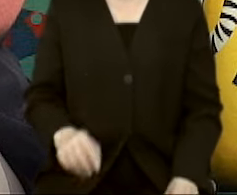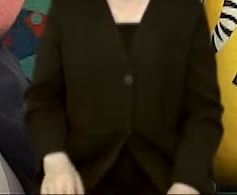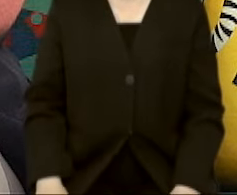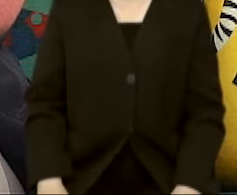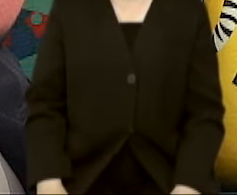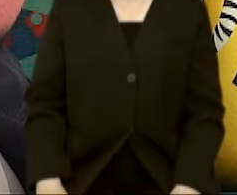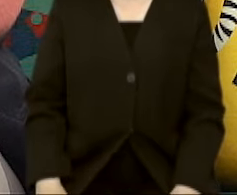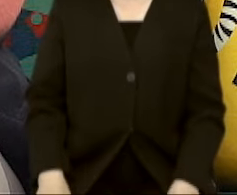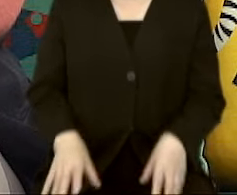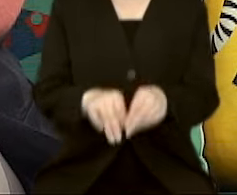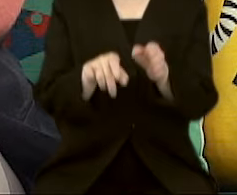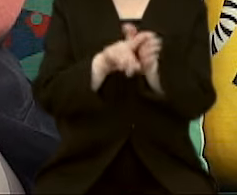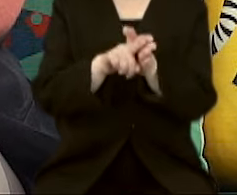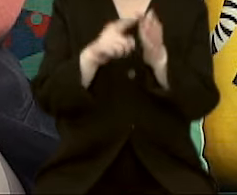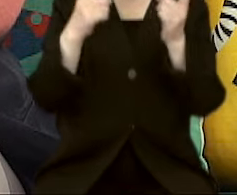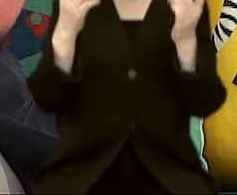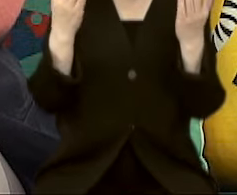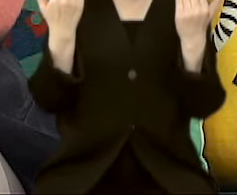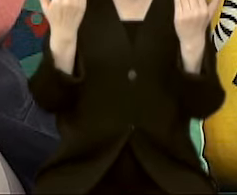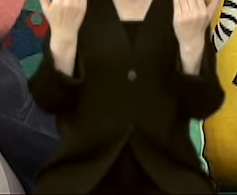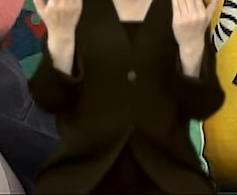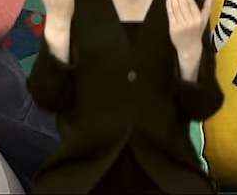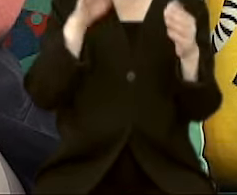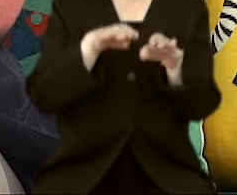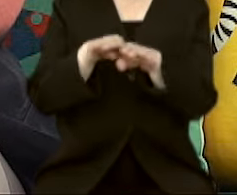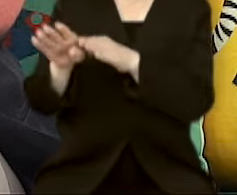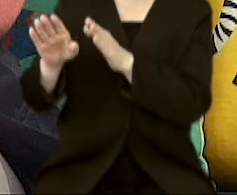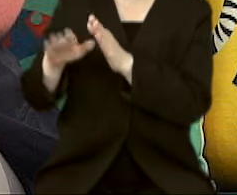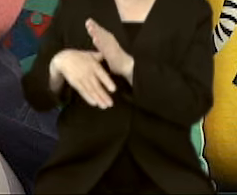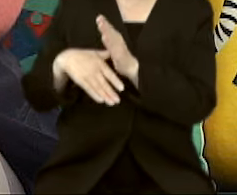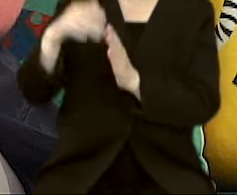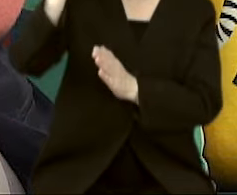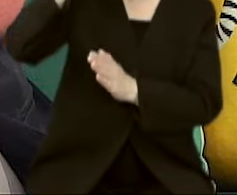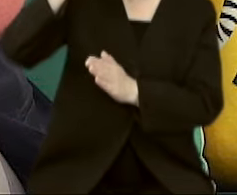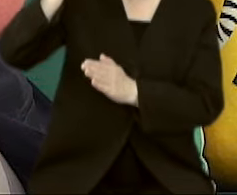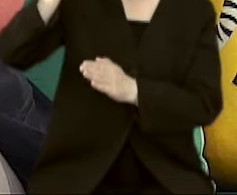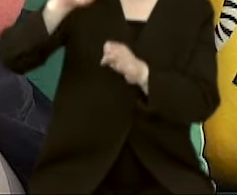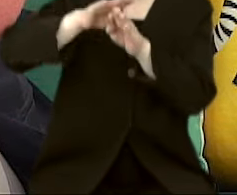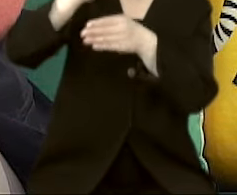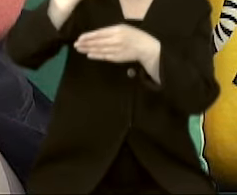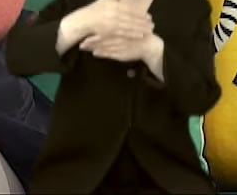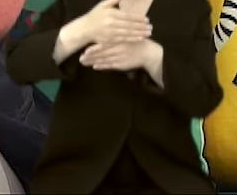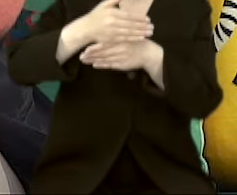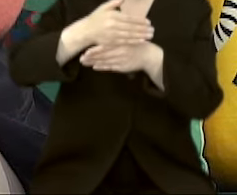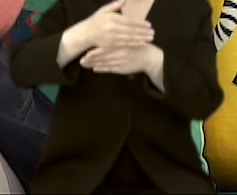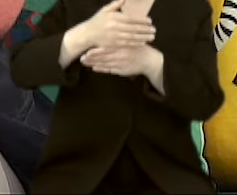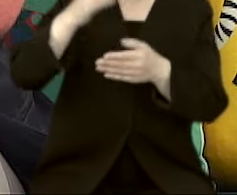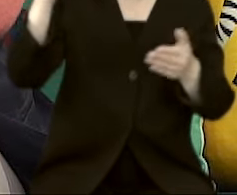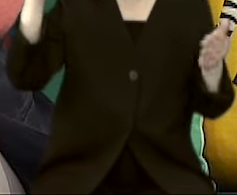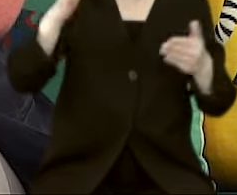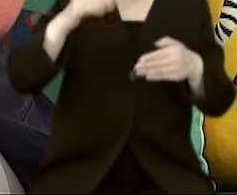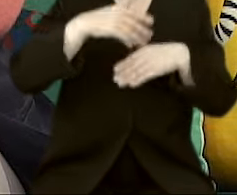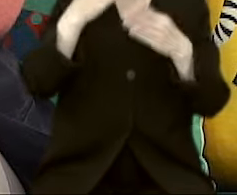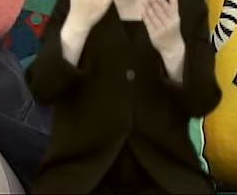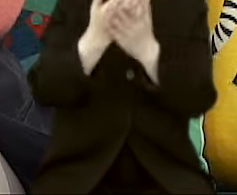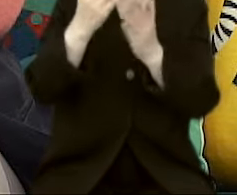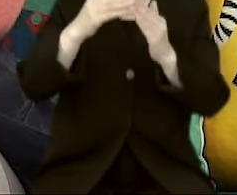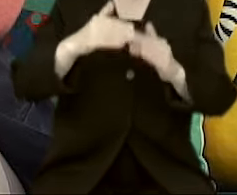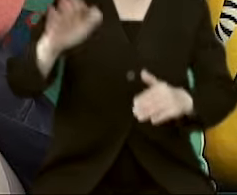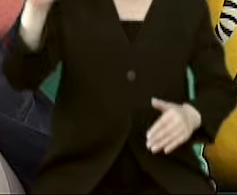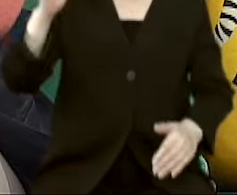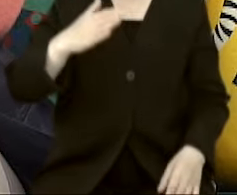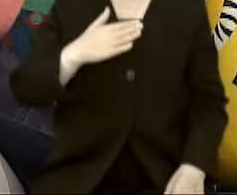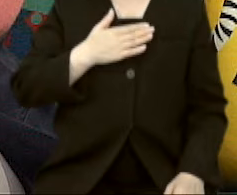제가 정신이 있었어요. 네. 그러나 방학에는 기숙사 문 닫아요. 네. 그러나 다 학생들 다 가요. 예,